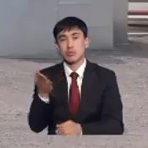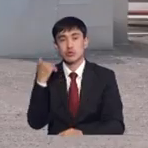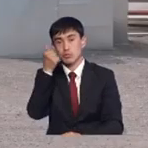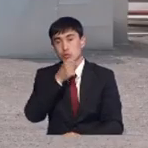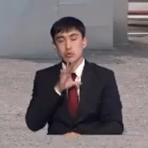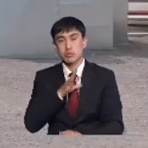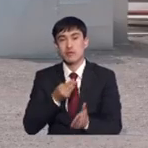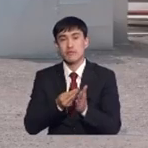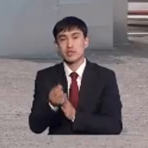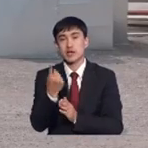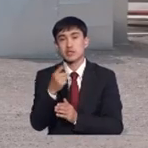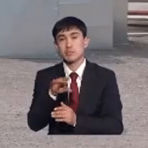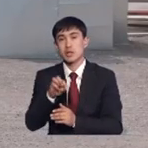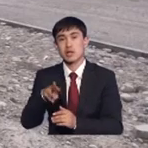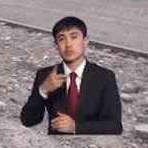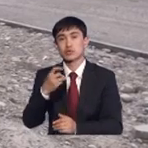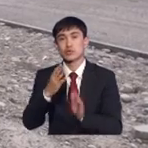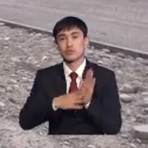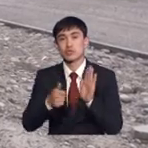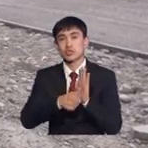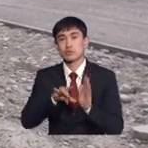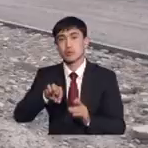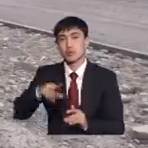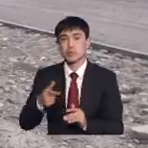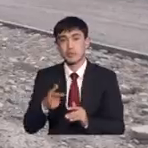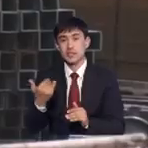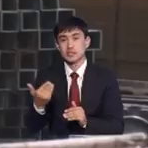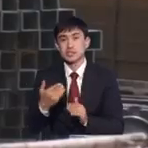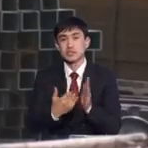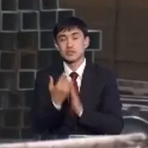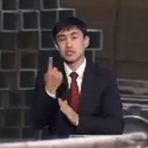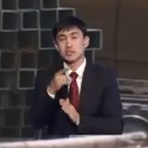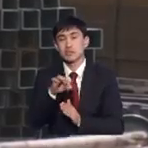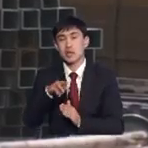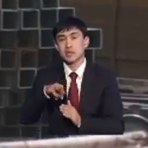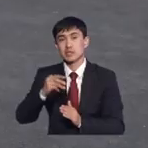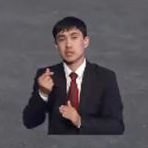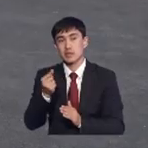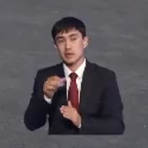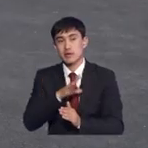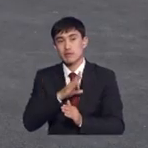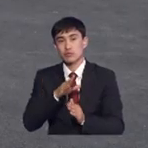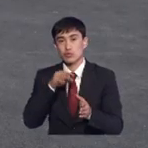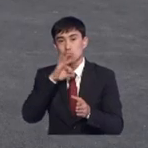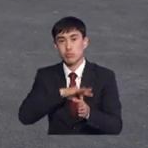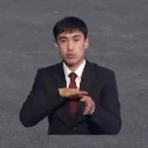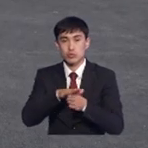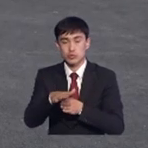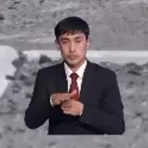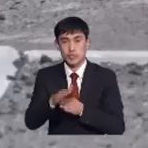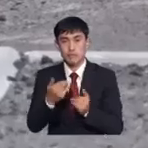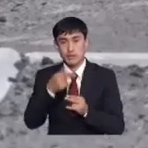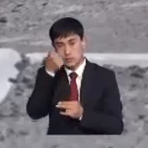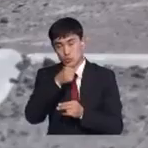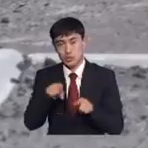выделен 1 миллиард 196 миллионов тенге. Из них свыше 1 миллиарда денежных средств освоено полностью. В этом